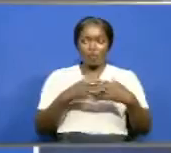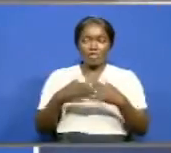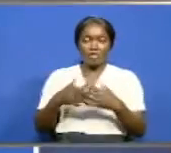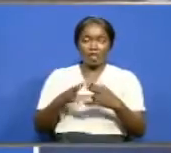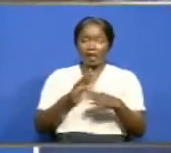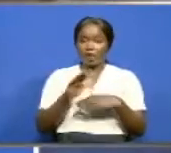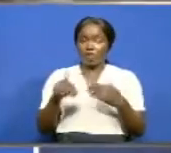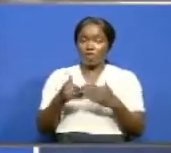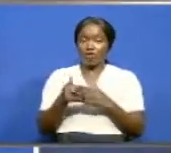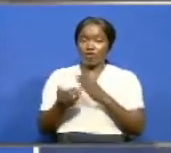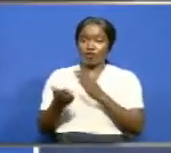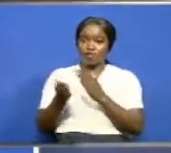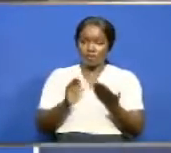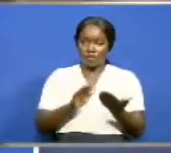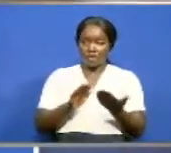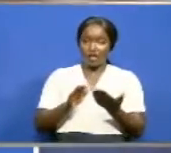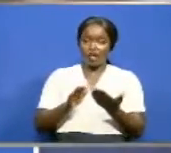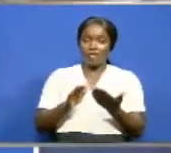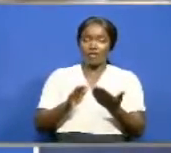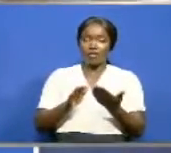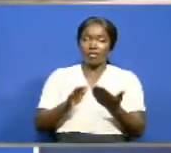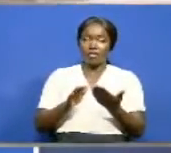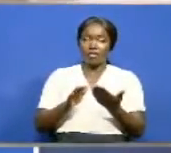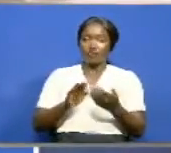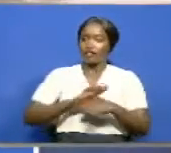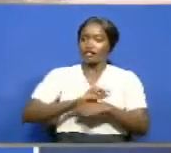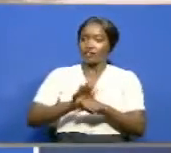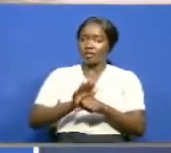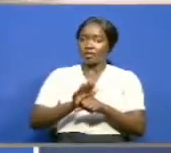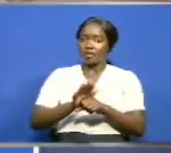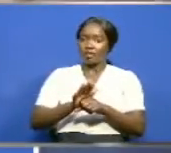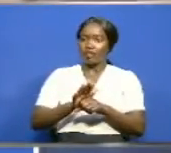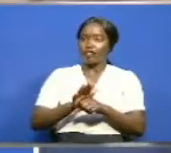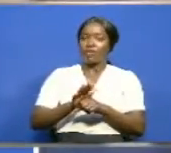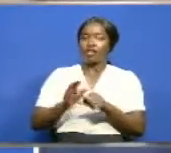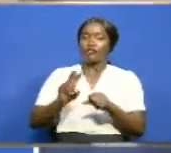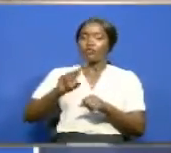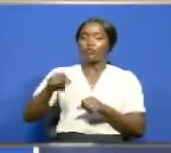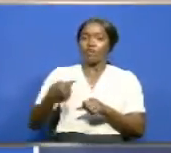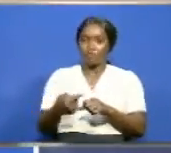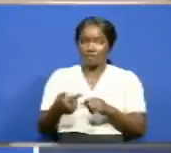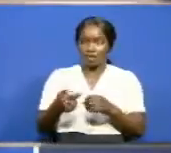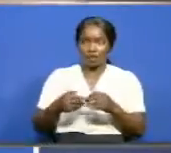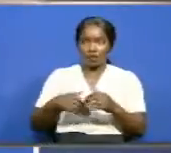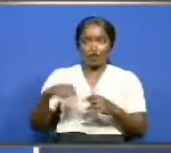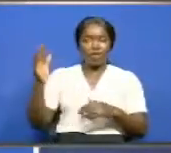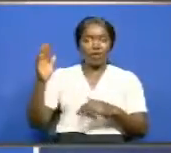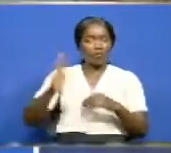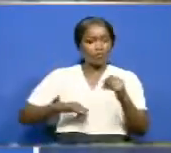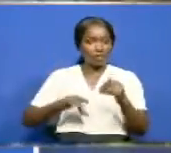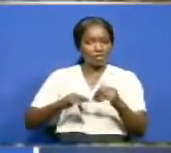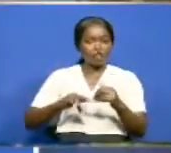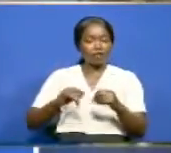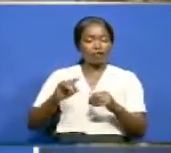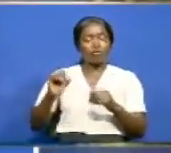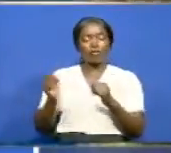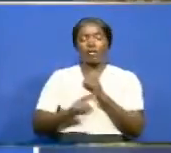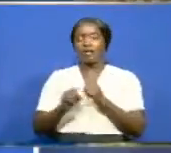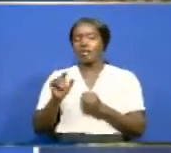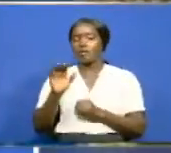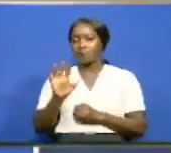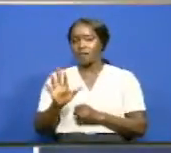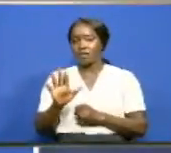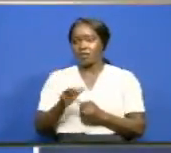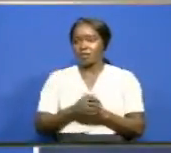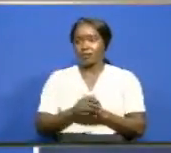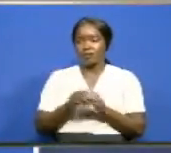vifo inayohusishwa na ugonjwa wa COVID-19 imezidi watu 2,000 kwa siku kwa mara ya kwanza tangu mwezi Mei. Na jimbo la